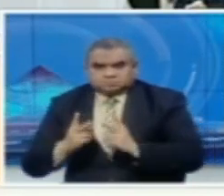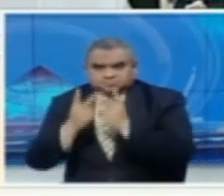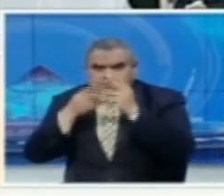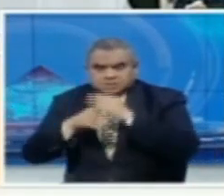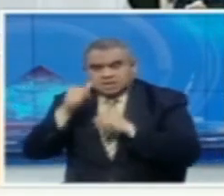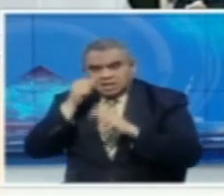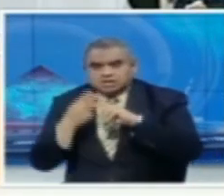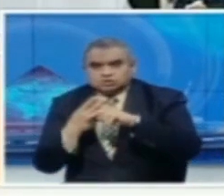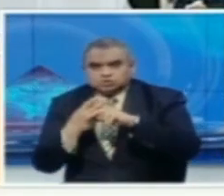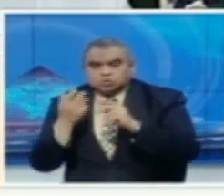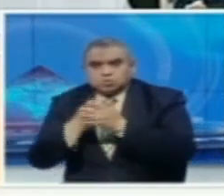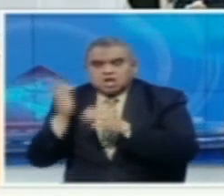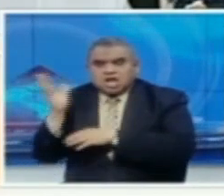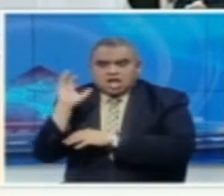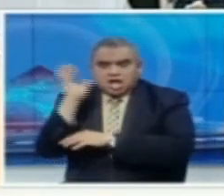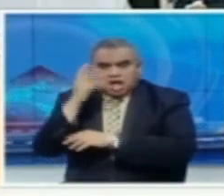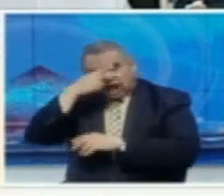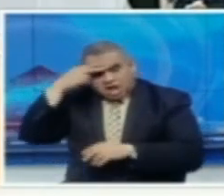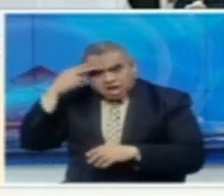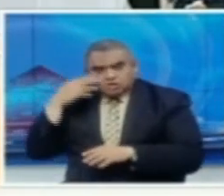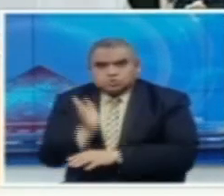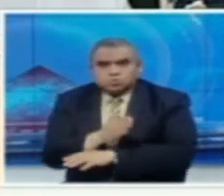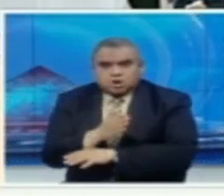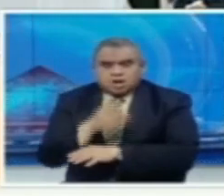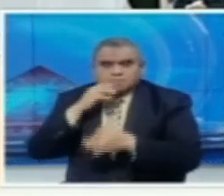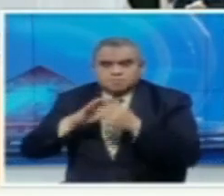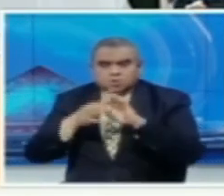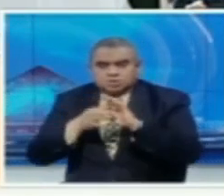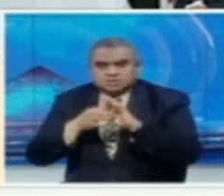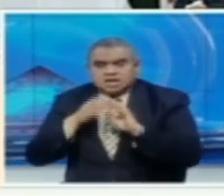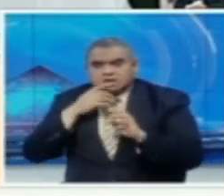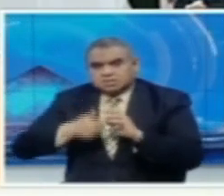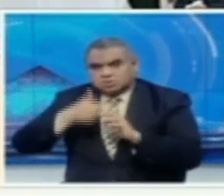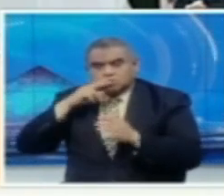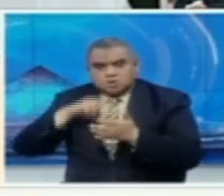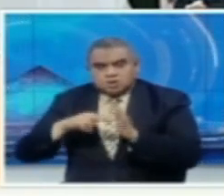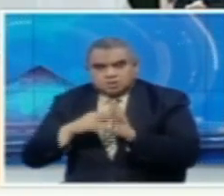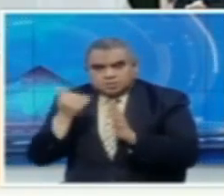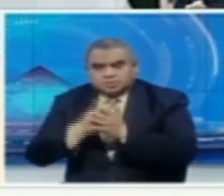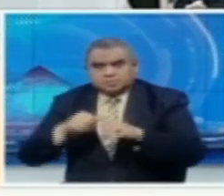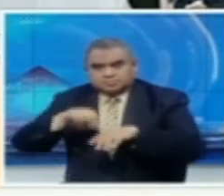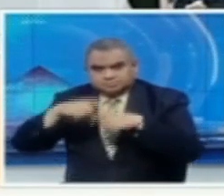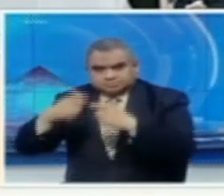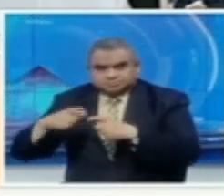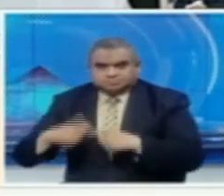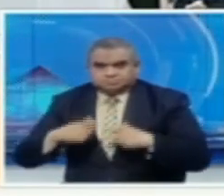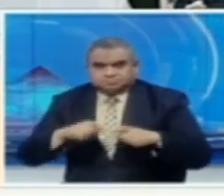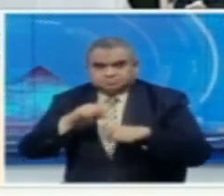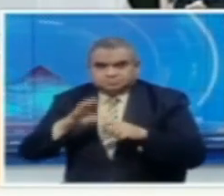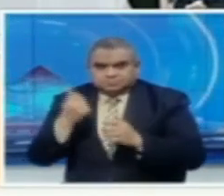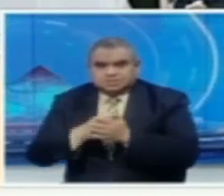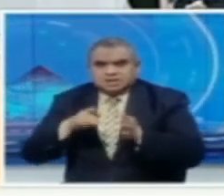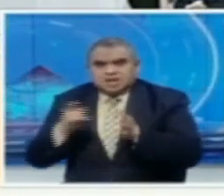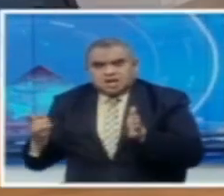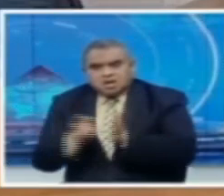السخنة والعريش وغرب بورسعيد، خاصة بالنسبة للاستخدامات والساحات والمخازن والأرصفة